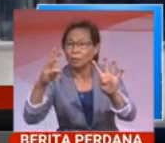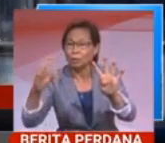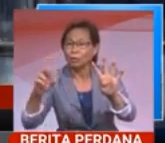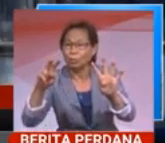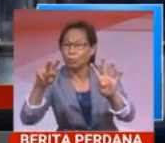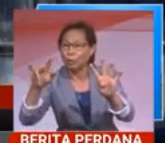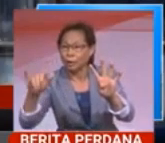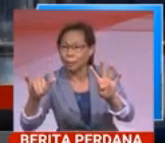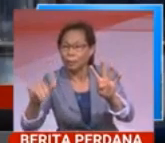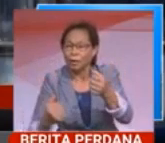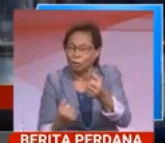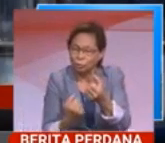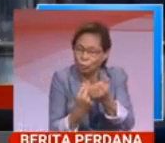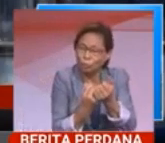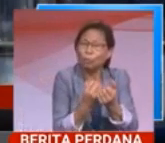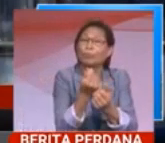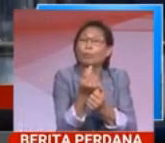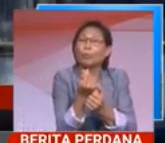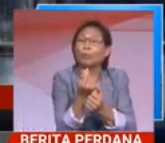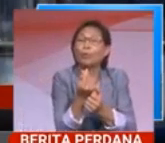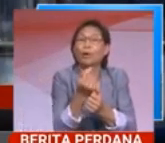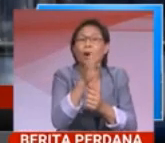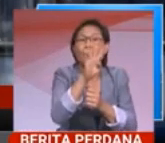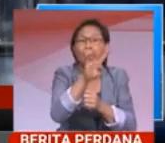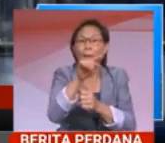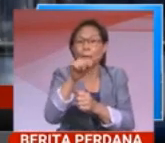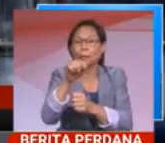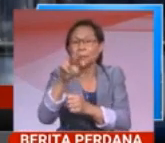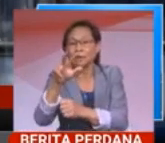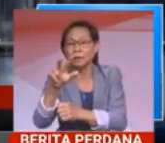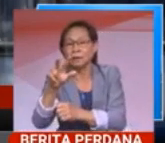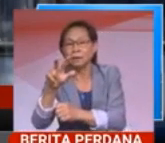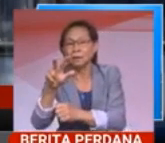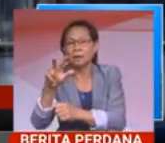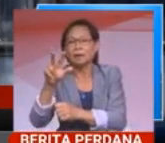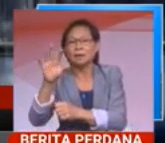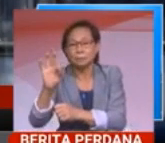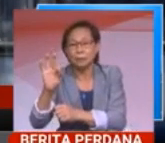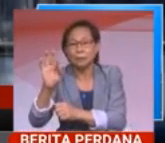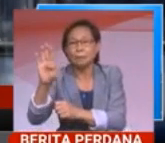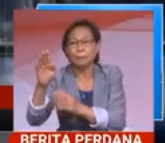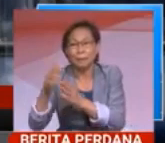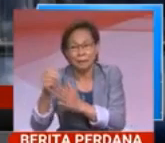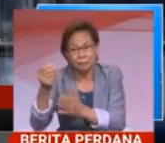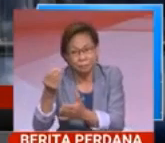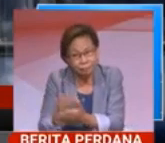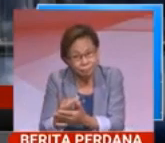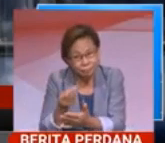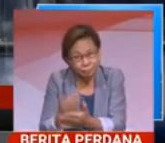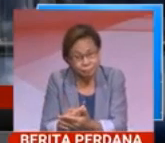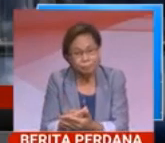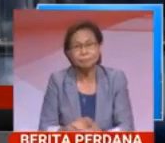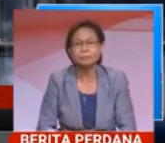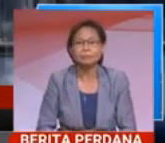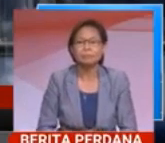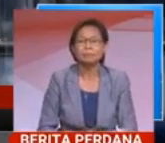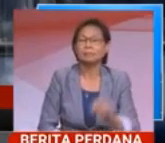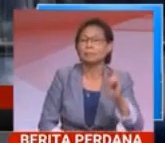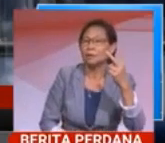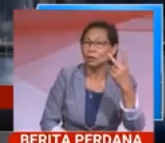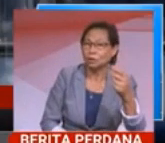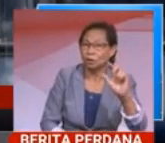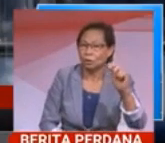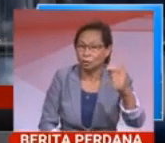2626 pembiayaan bernilai 46339 biliun yang